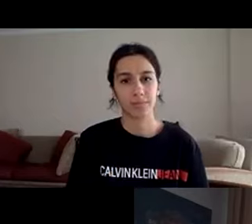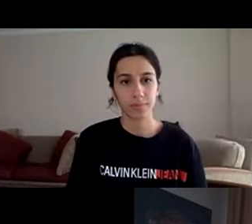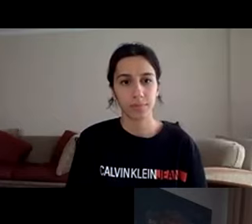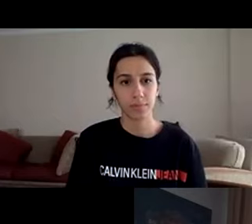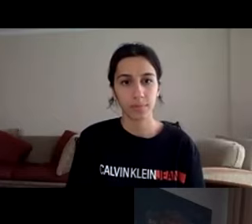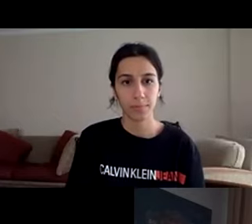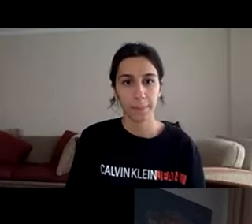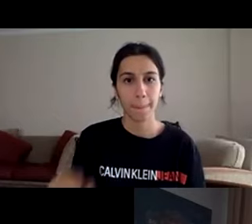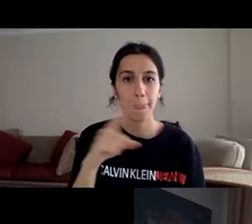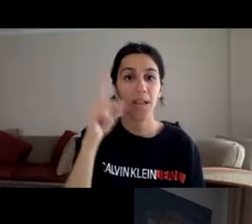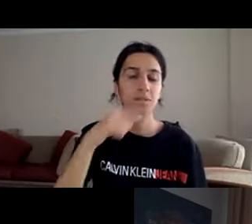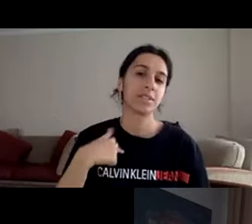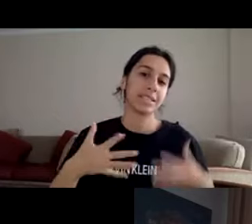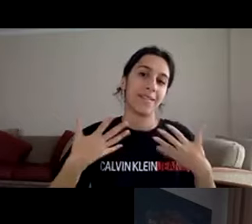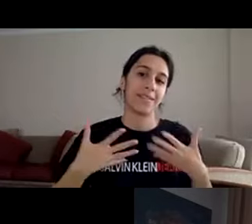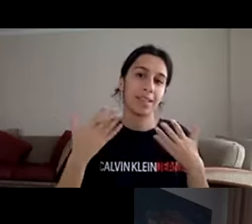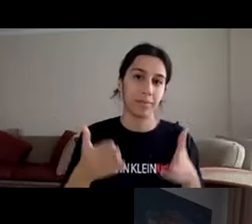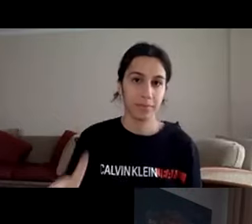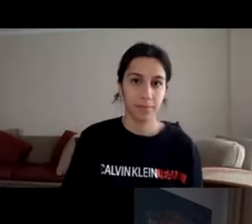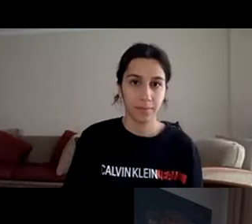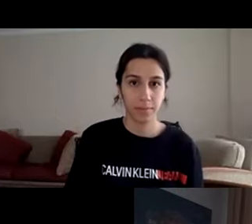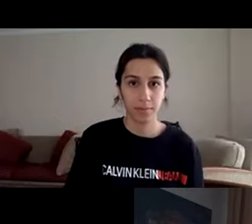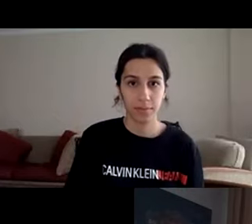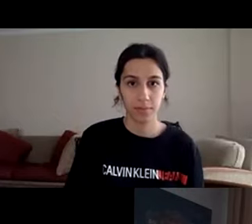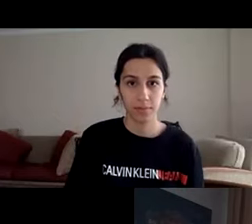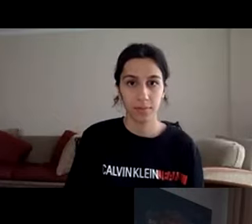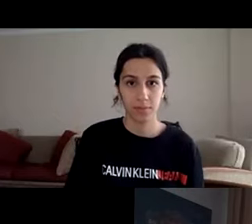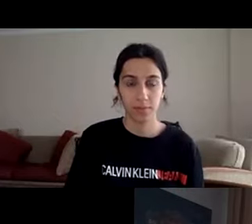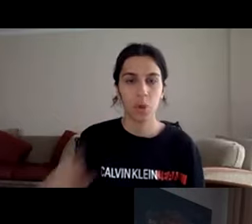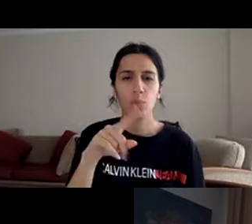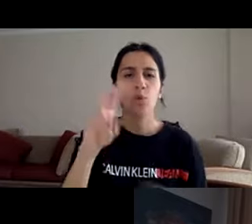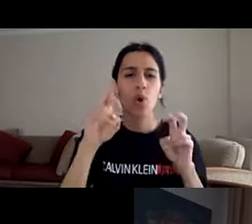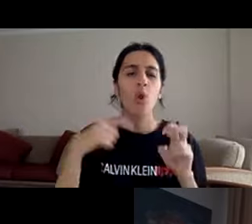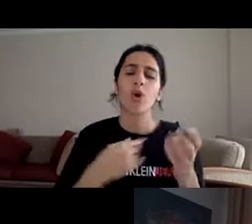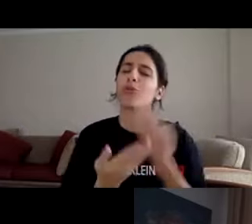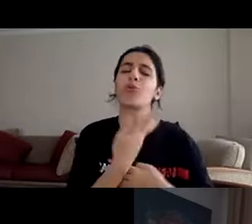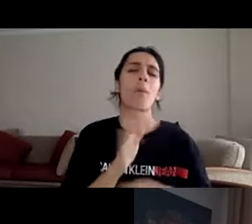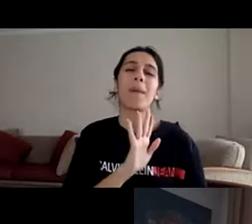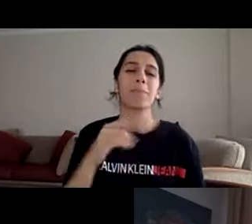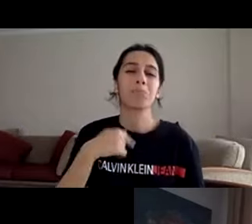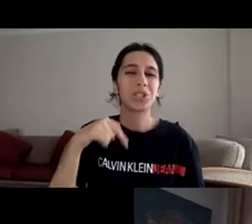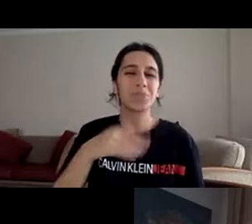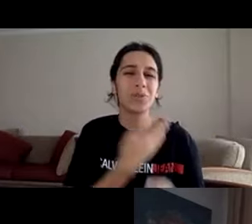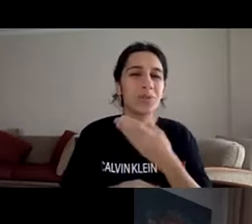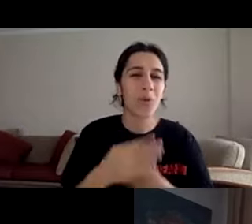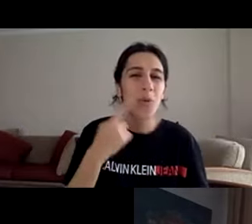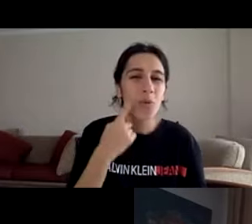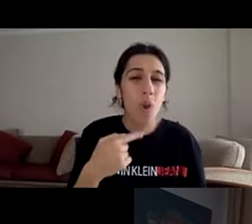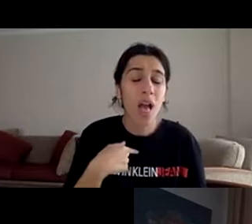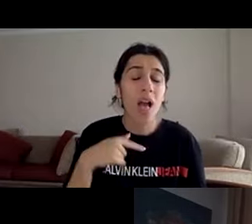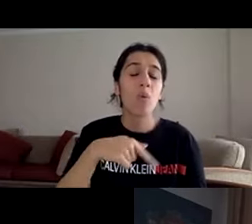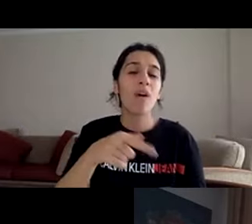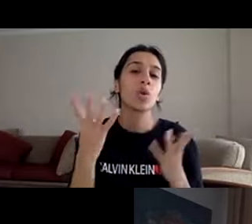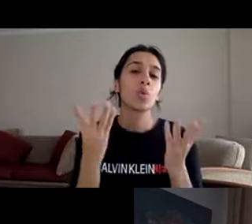Dolayısıyla bu bizi sevindiren bir şey. Şey açısından da bu konu beni hiçbir zaman yormaz hocam. Genel olarak şu an yorgun gözüküyorsam bu çok yoğun bir haftaydı. Bugün